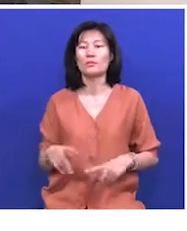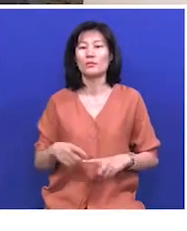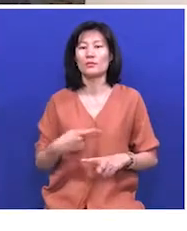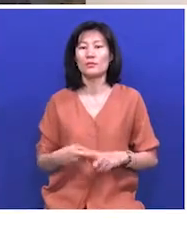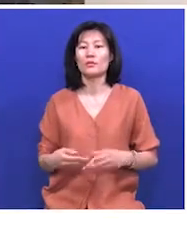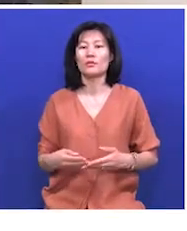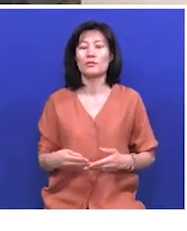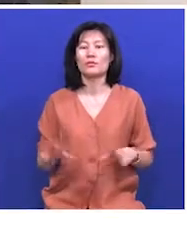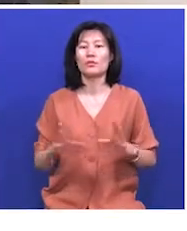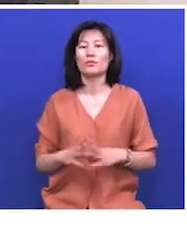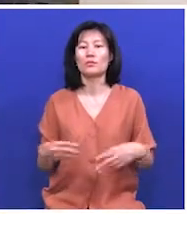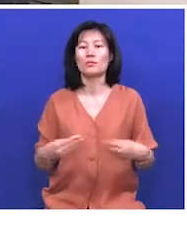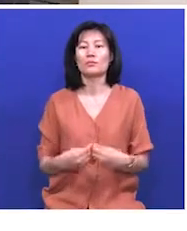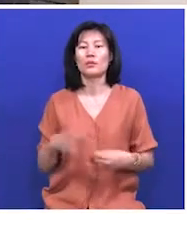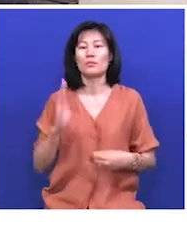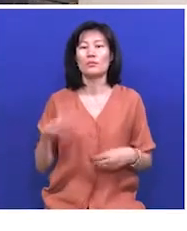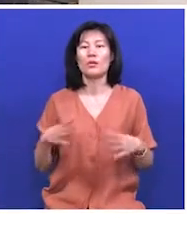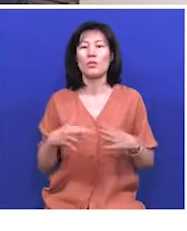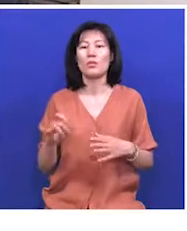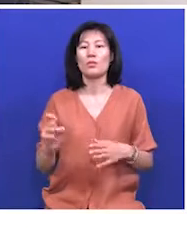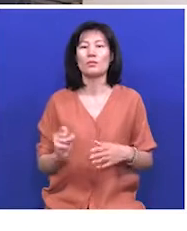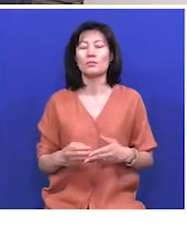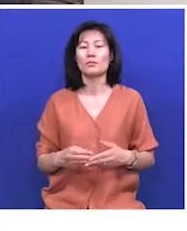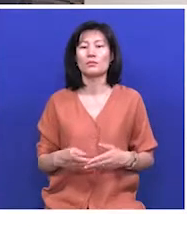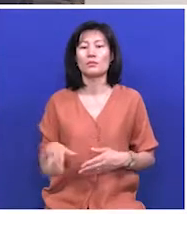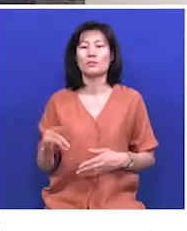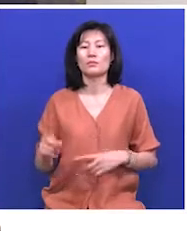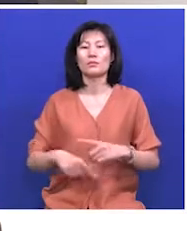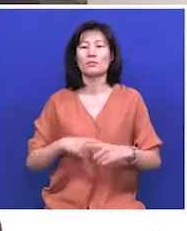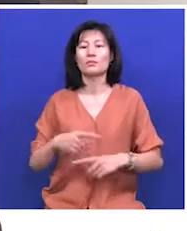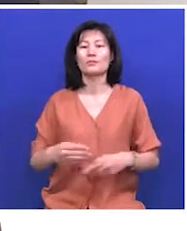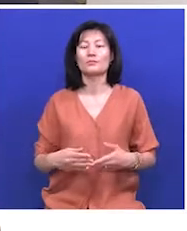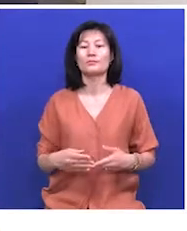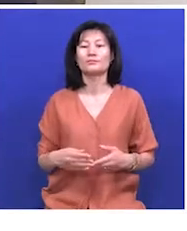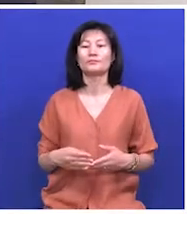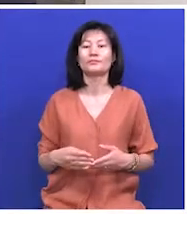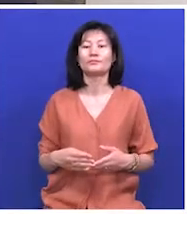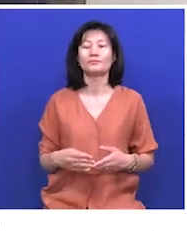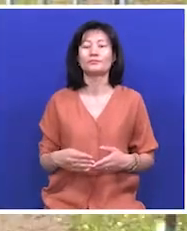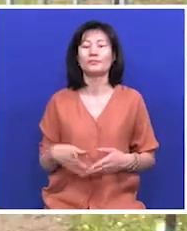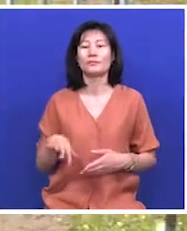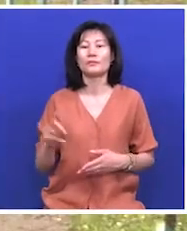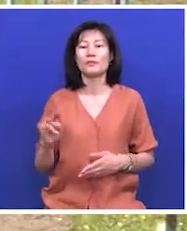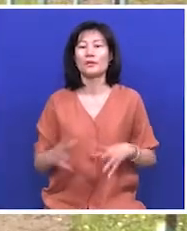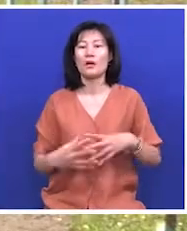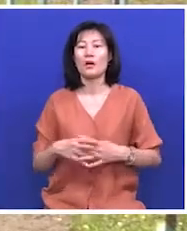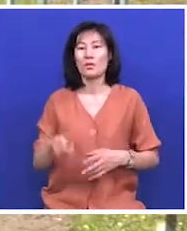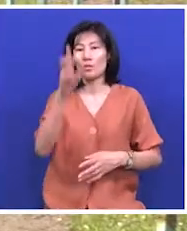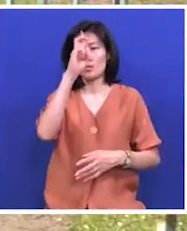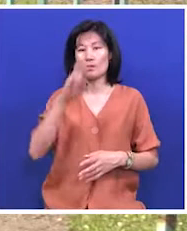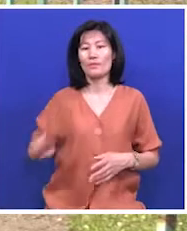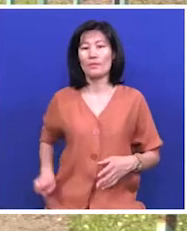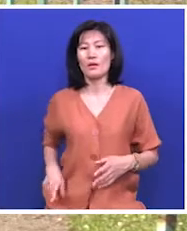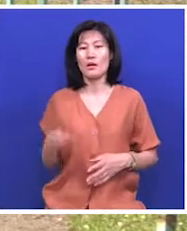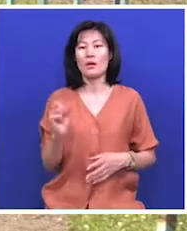Сол жерден сол 10 отбасыға мына оразаның кезінде алланың разылығы үшін сол жерден 10 үй берсеңіздер. Мақтарал ауданында